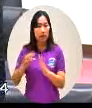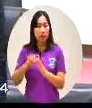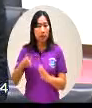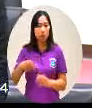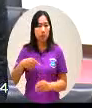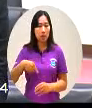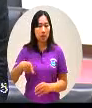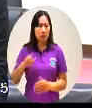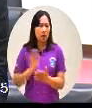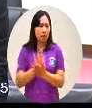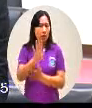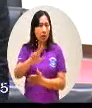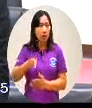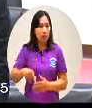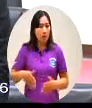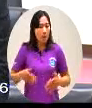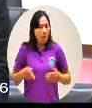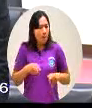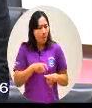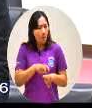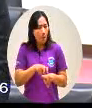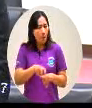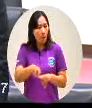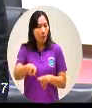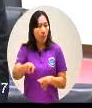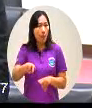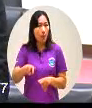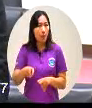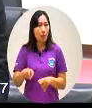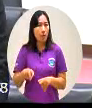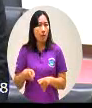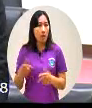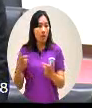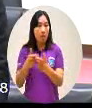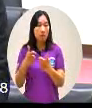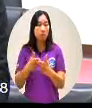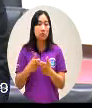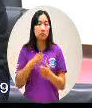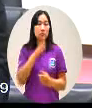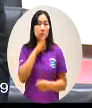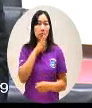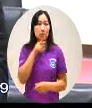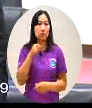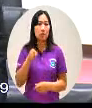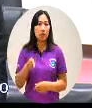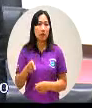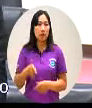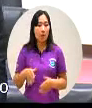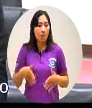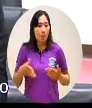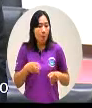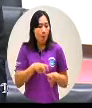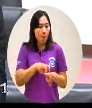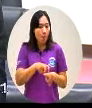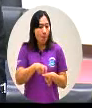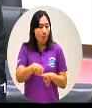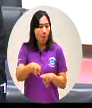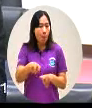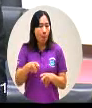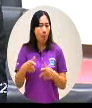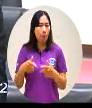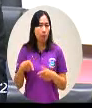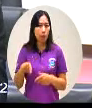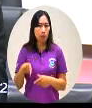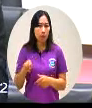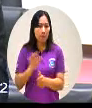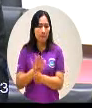轨捷运上适当的一个地点啦，哦，包括正手边即个嘛是啊，哦，轻轨捷运会当取代吼，所有的卡达车、